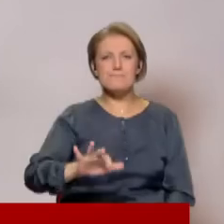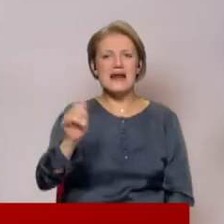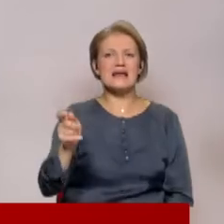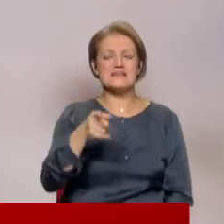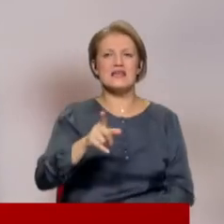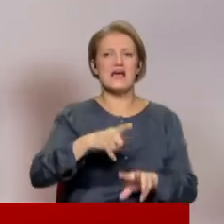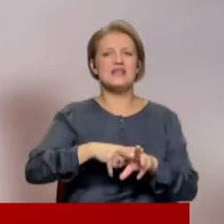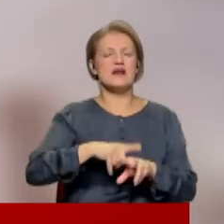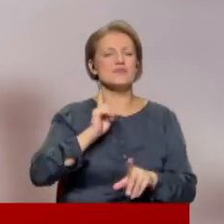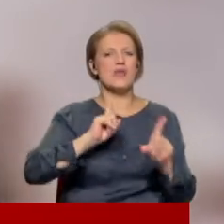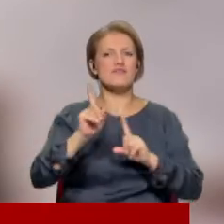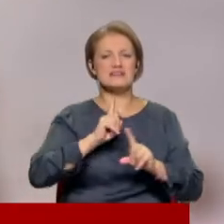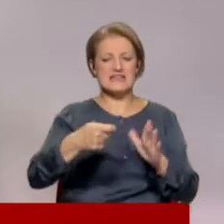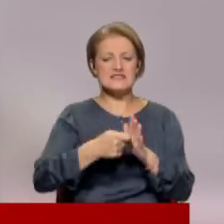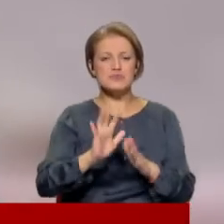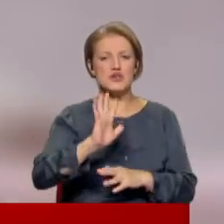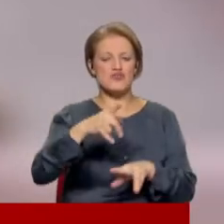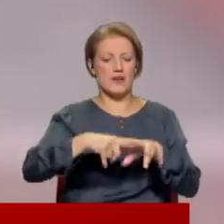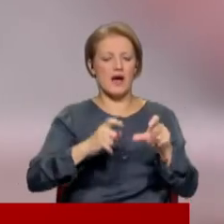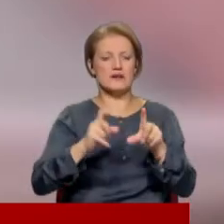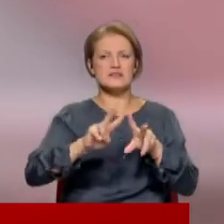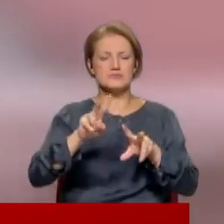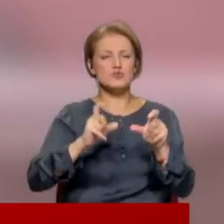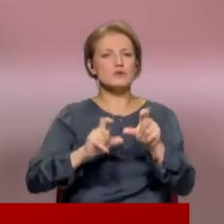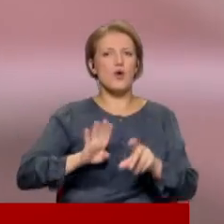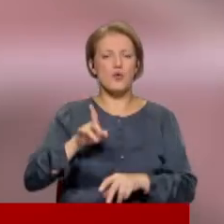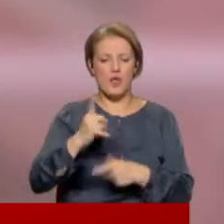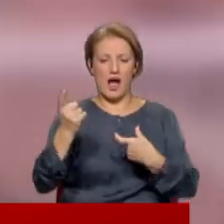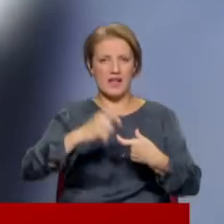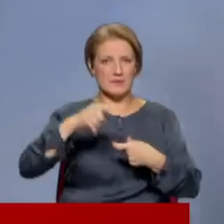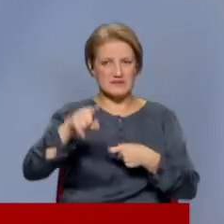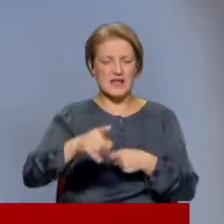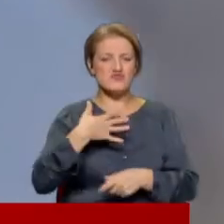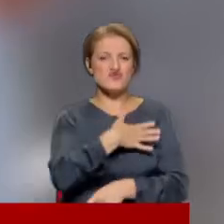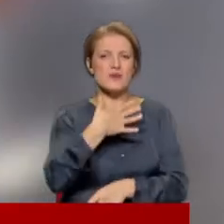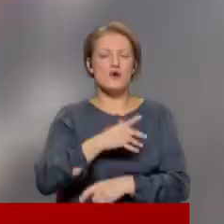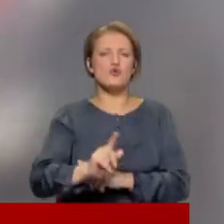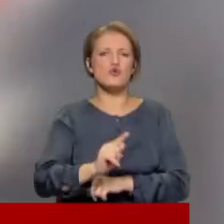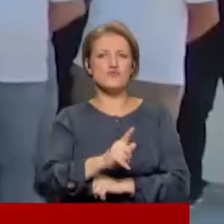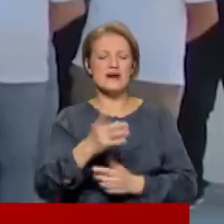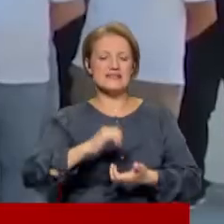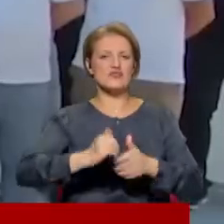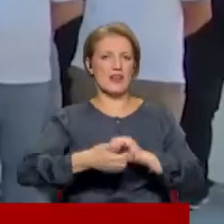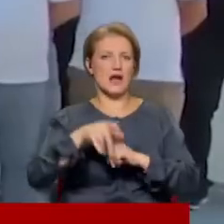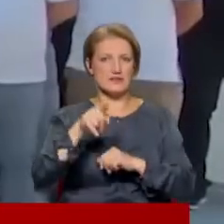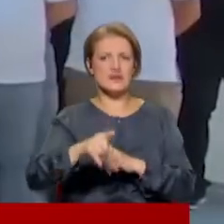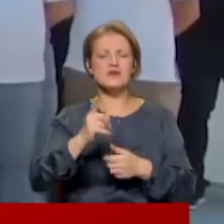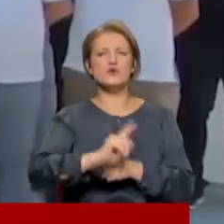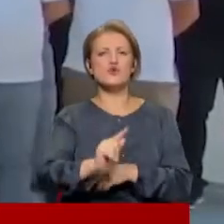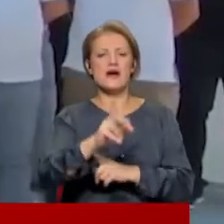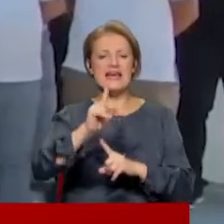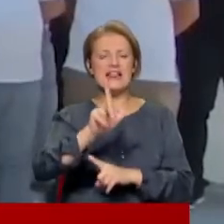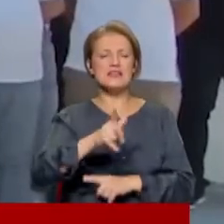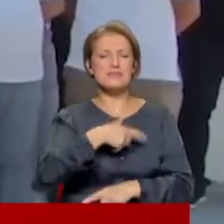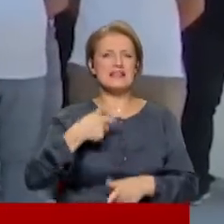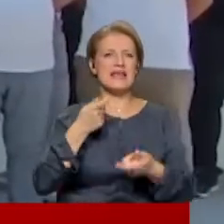çekilen Ensar Vakfı davasında ismi geçen Asım Sultanoğlu'nun atamasına CHP Şanlıurfa Teşkilatı Şanlıurfa İl